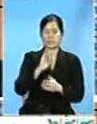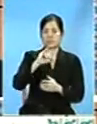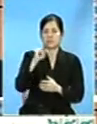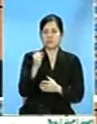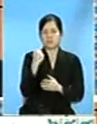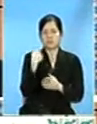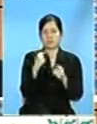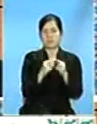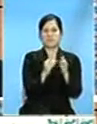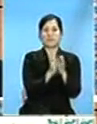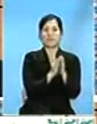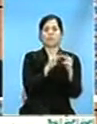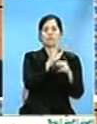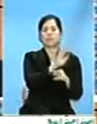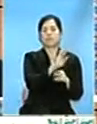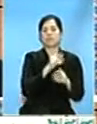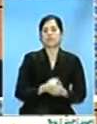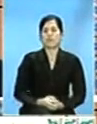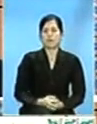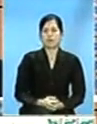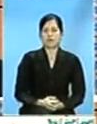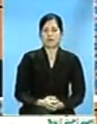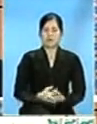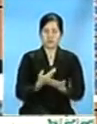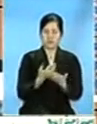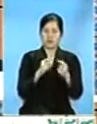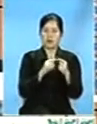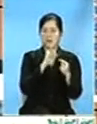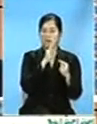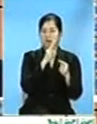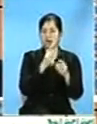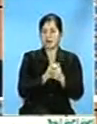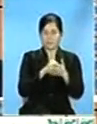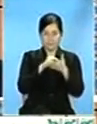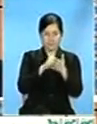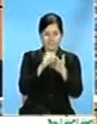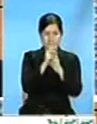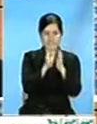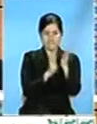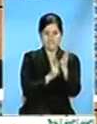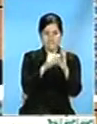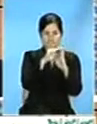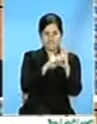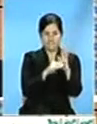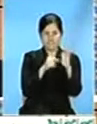าจากสังกัดก็สังกัดพรรคการเมืองเพราะฉะนั้นเมื่อท่านแก้กฎหมายออกมาเป็น